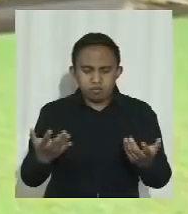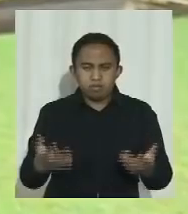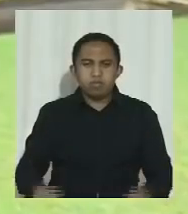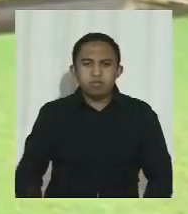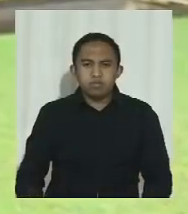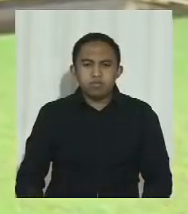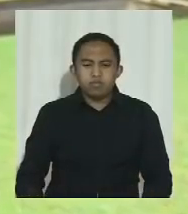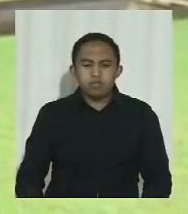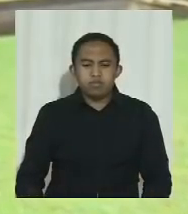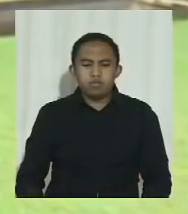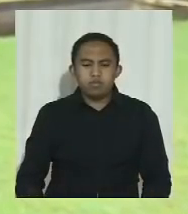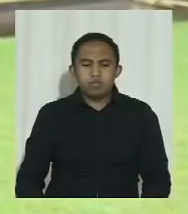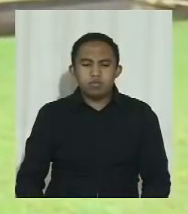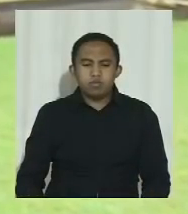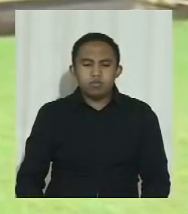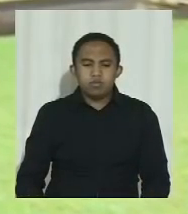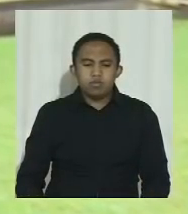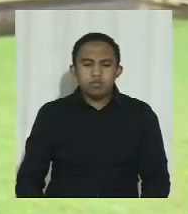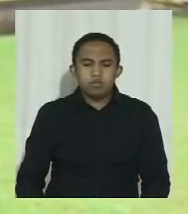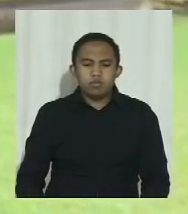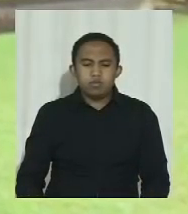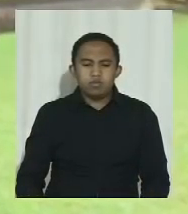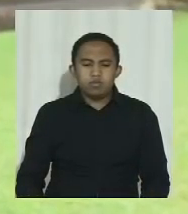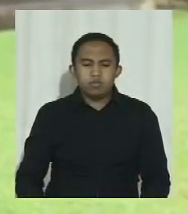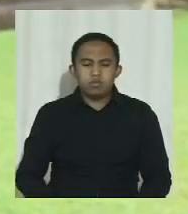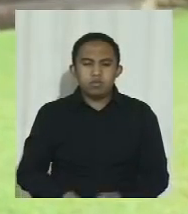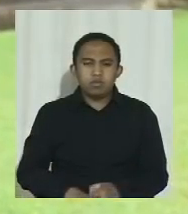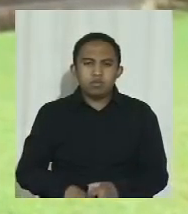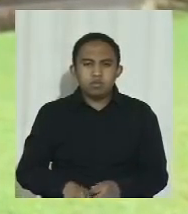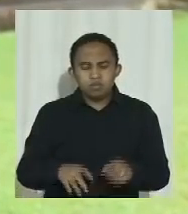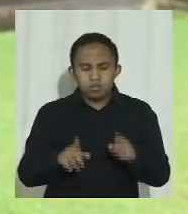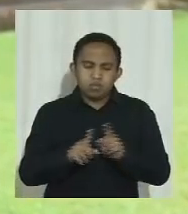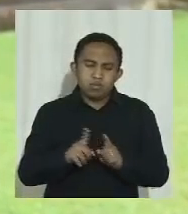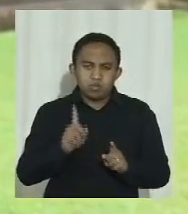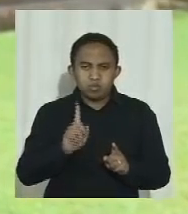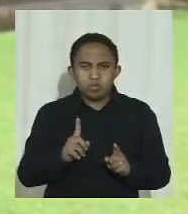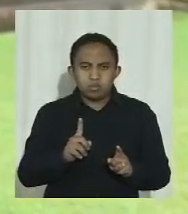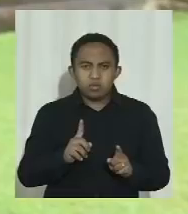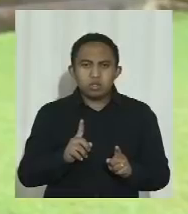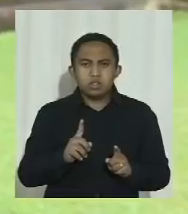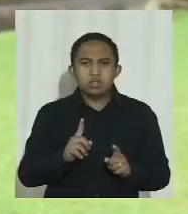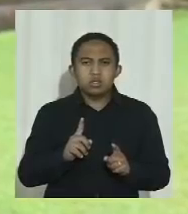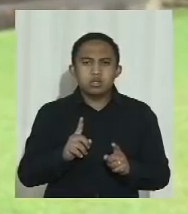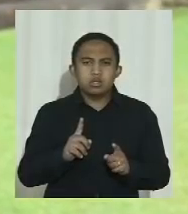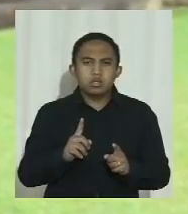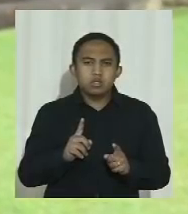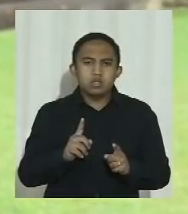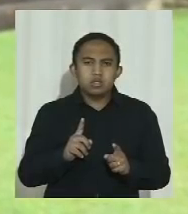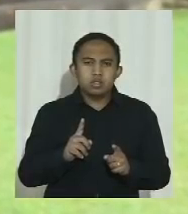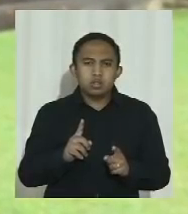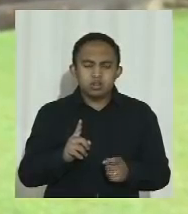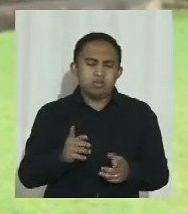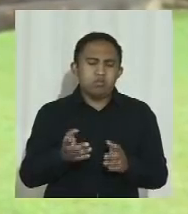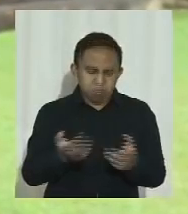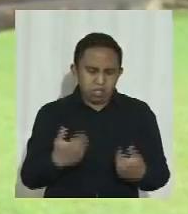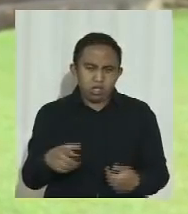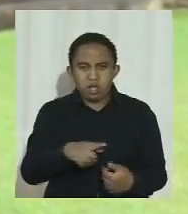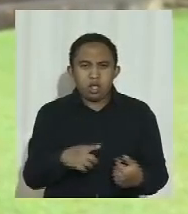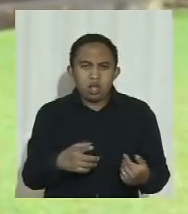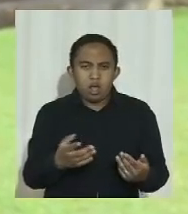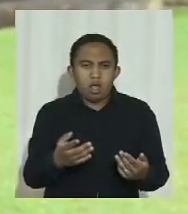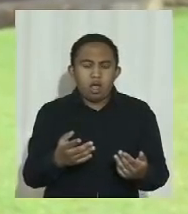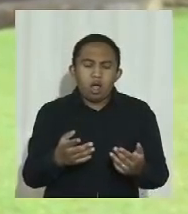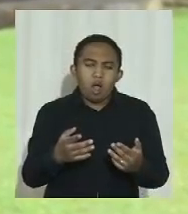izany. Io koa zany ny tapaka tato zany fanomezana vaovao faran'izay aingana mihitsy aty